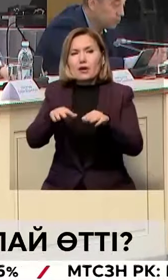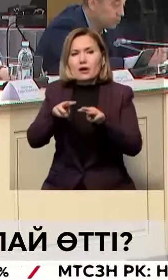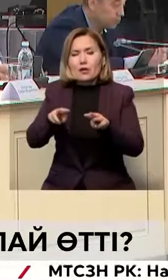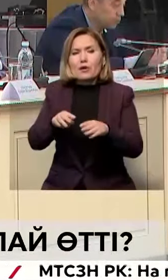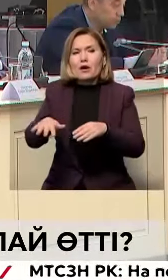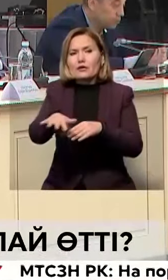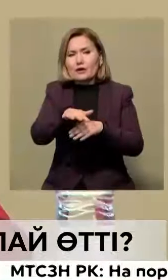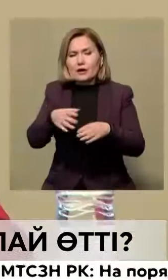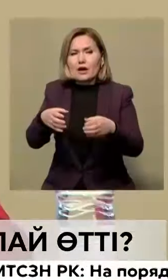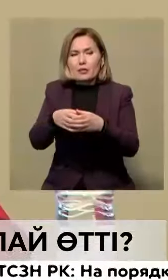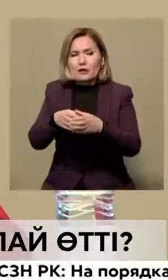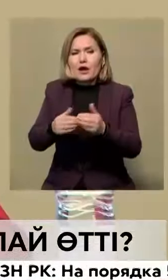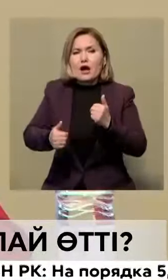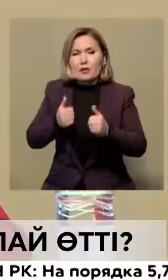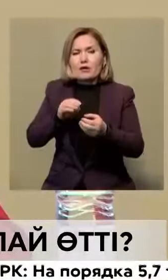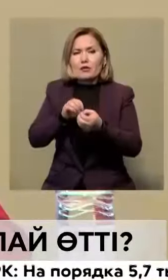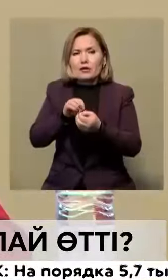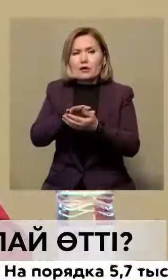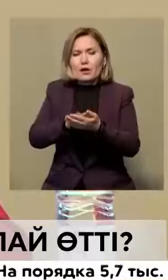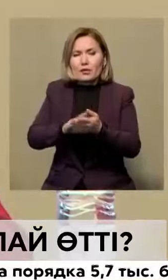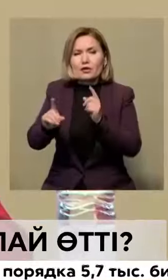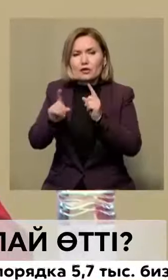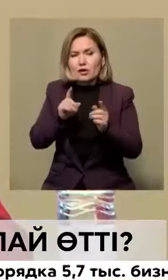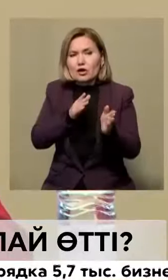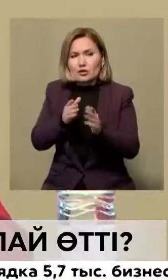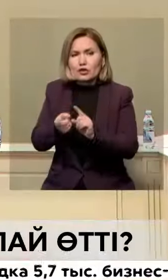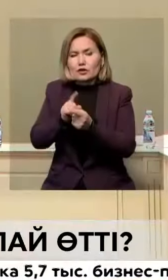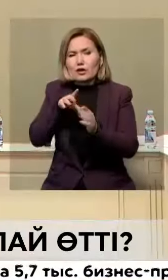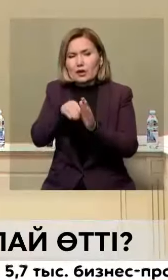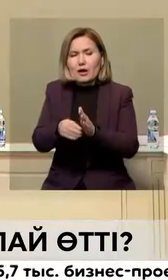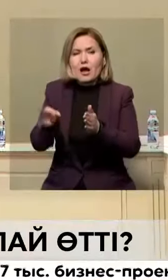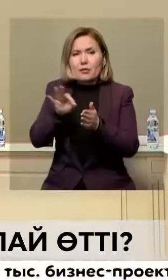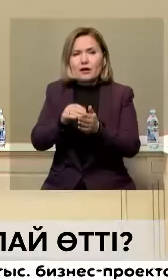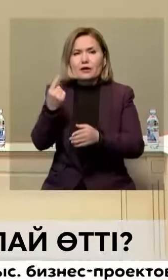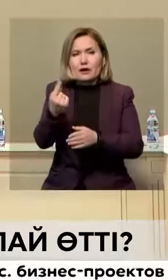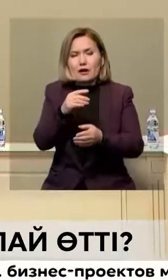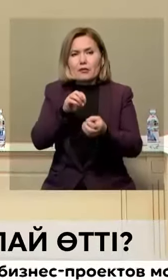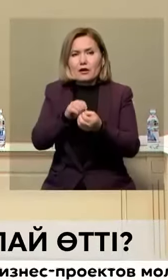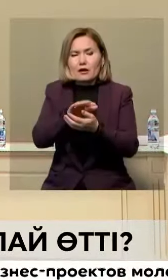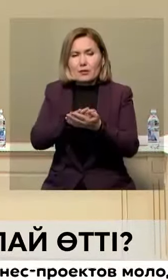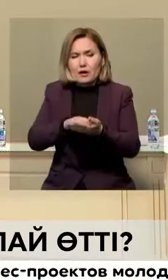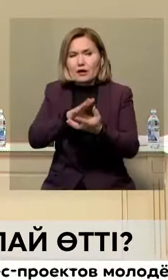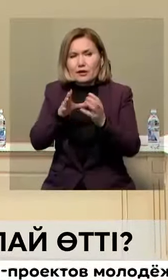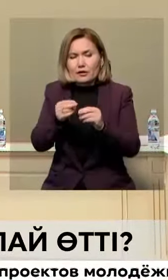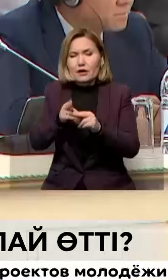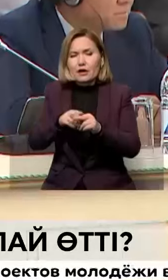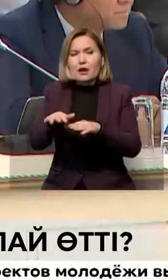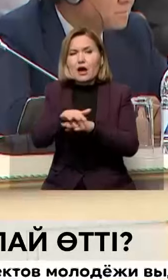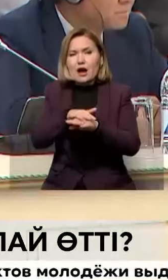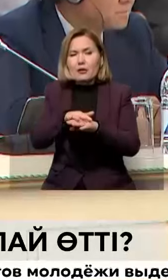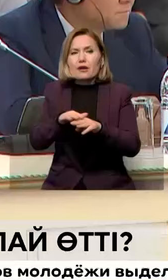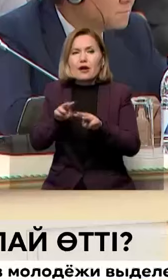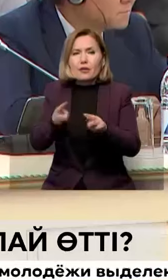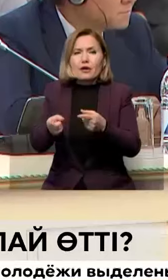атқарған кеңес қазірде мәртебесінен айрылмады. Жиынның жүйесі өзгерді, бірақ түпкі міндеті қаз қалпында. Қара мен ханның, билік пен бұқараның